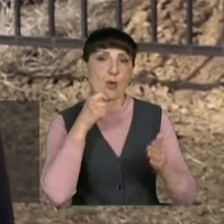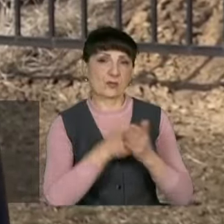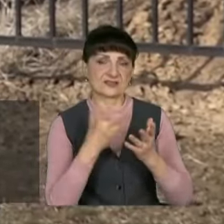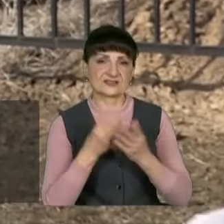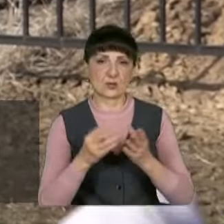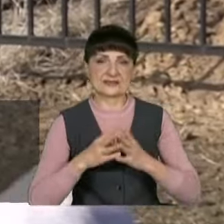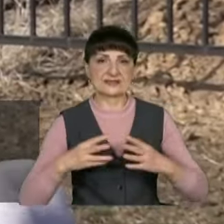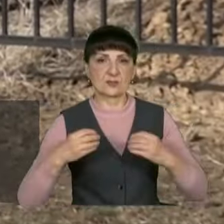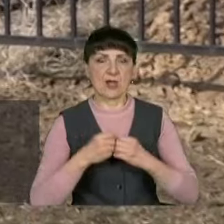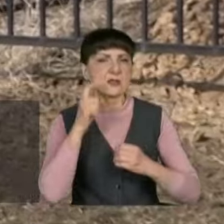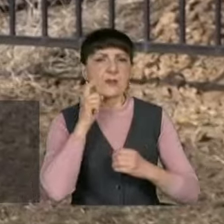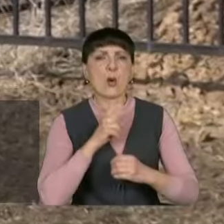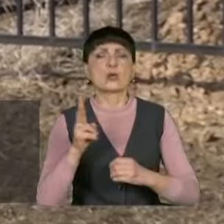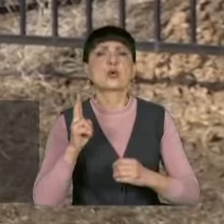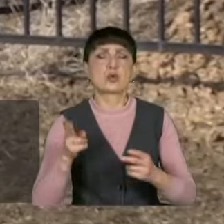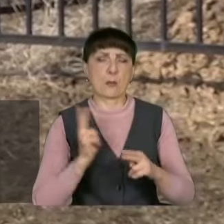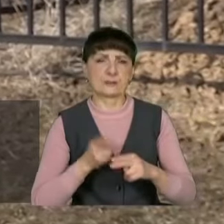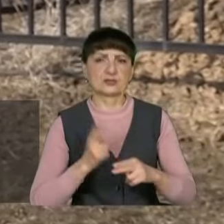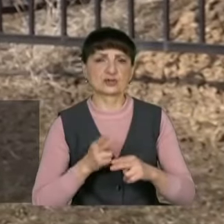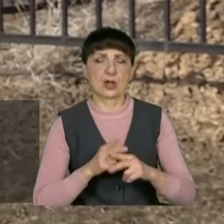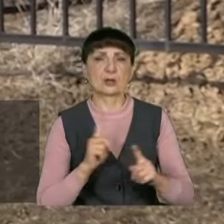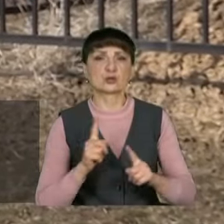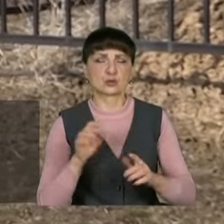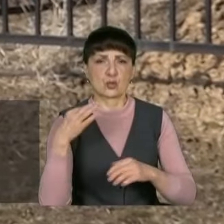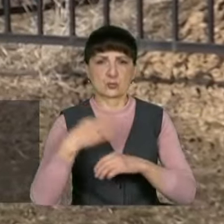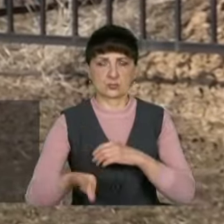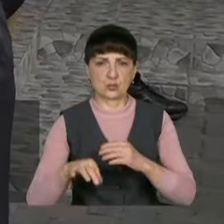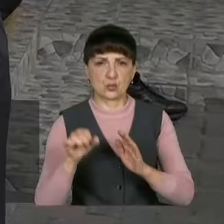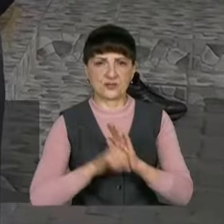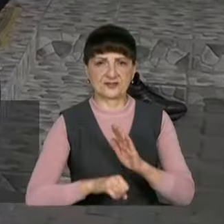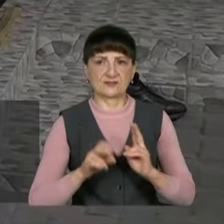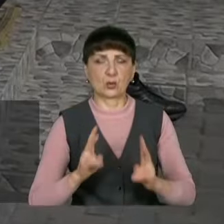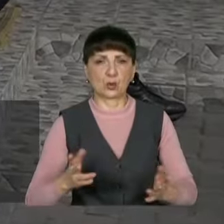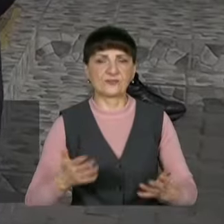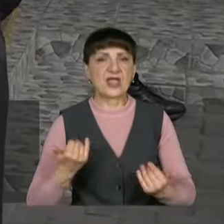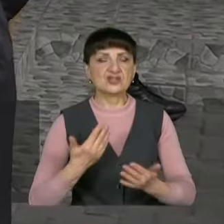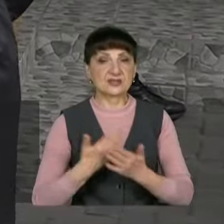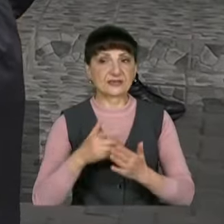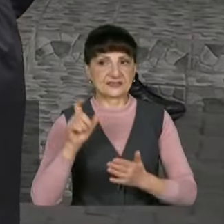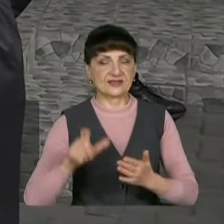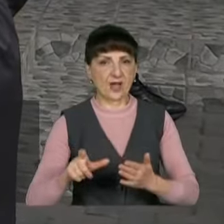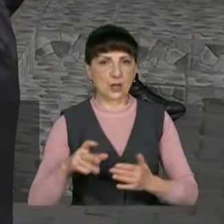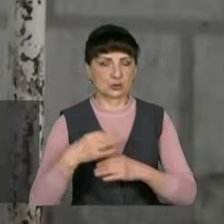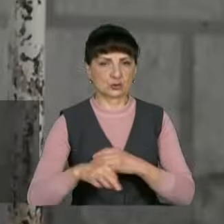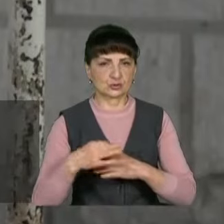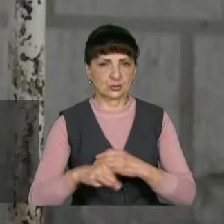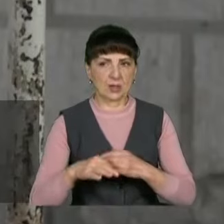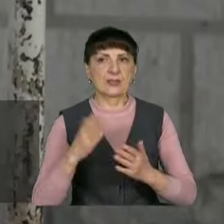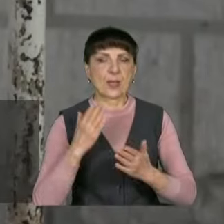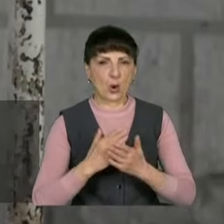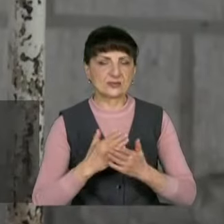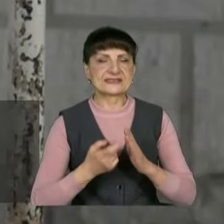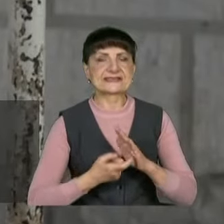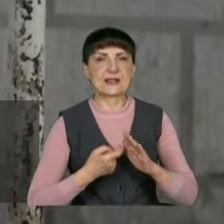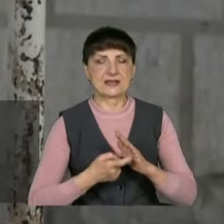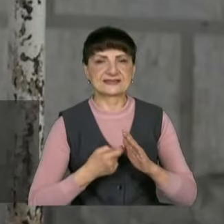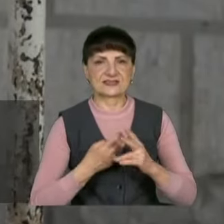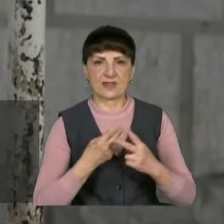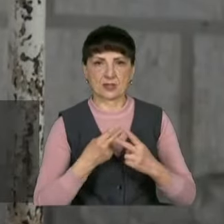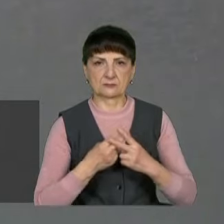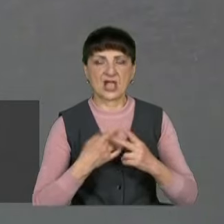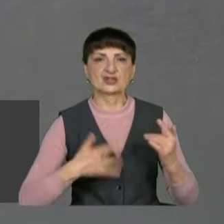семью. Не понимаю, кому он перешел дорогу, что с ним так зверски обошлись. Сейчас подозреваемый в жестокой расправе находится в следственном